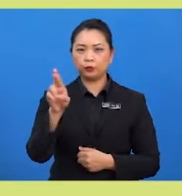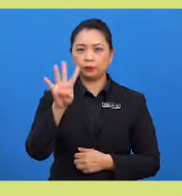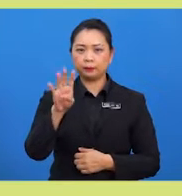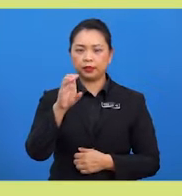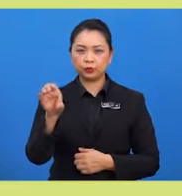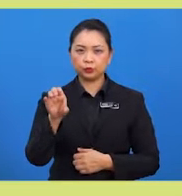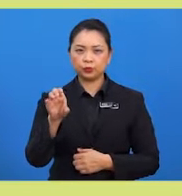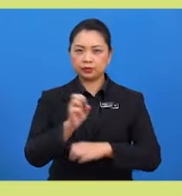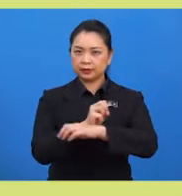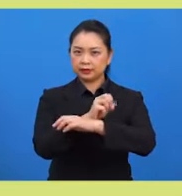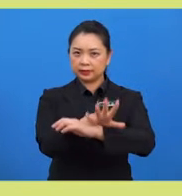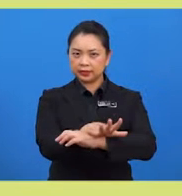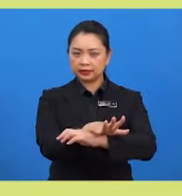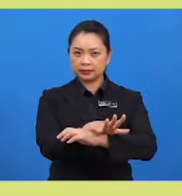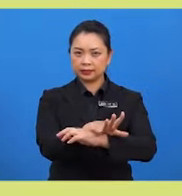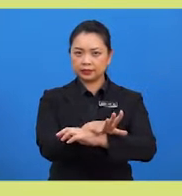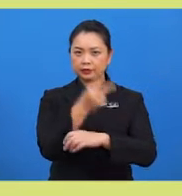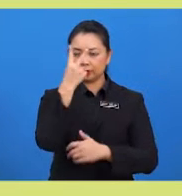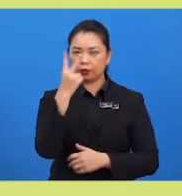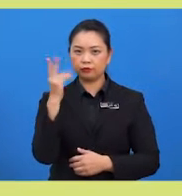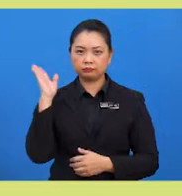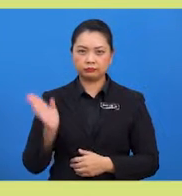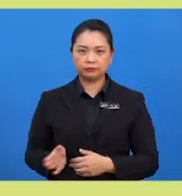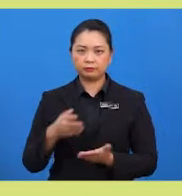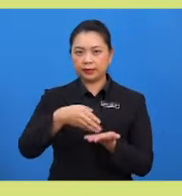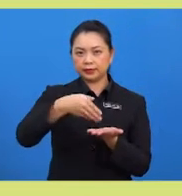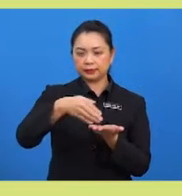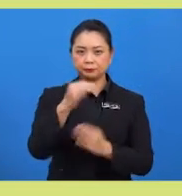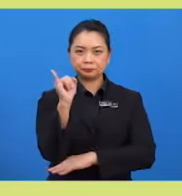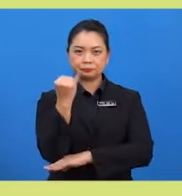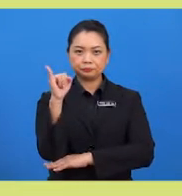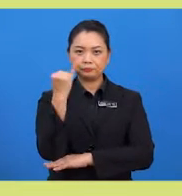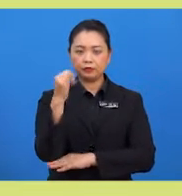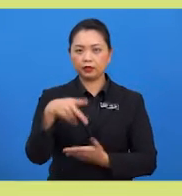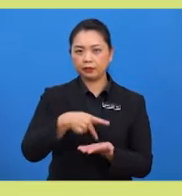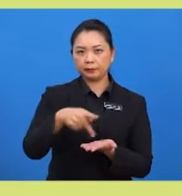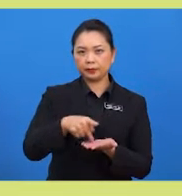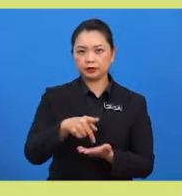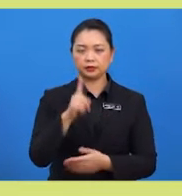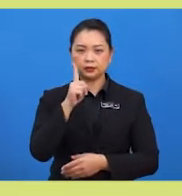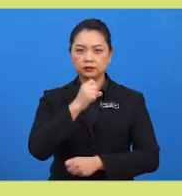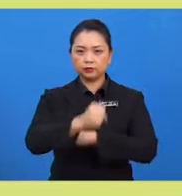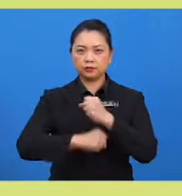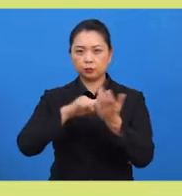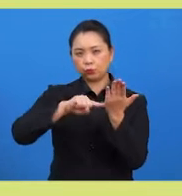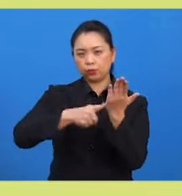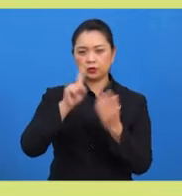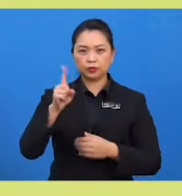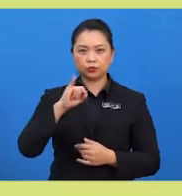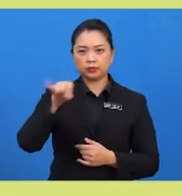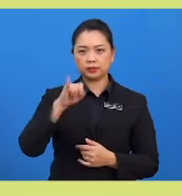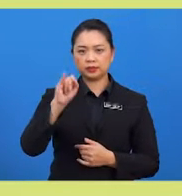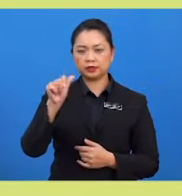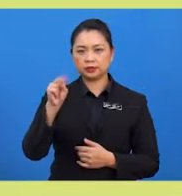RM8,400. Kesannya di komponen belanja. Insurans dibayar untuk setahun mulai